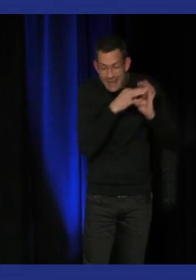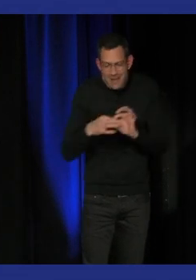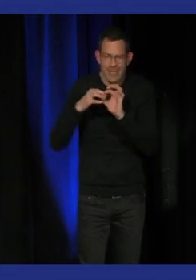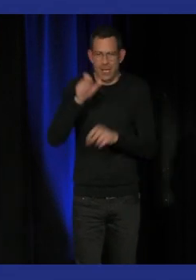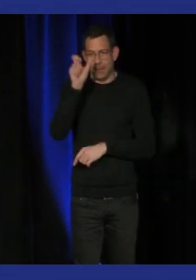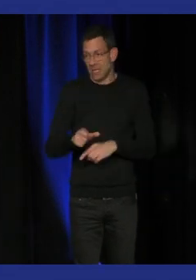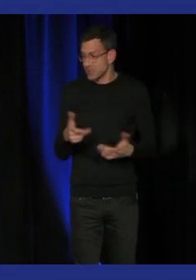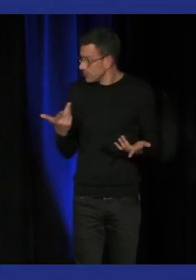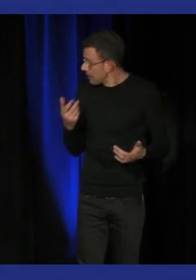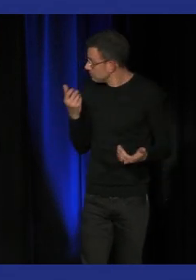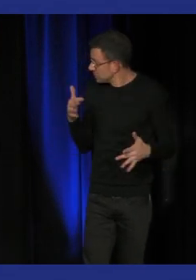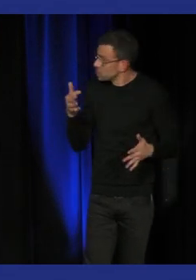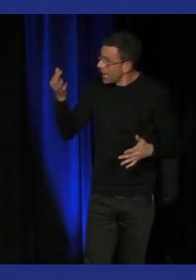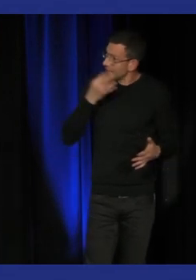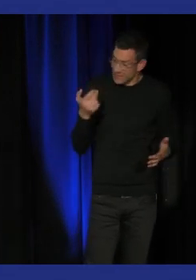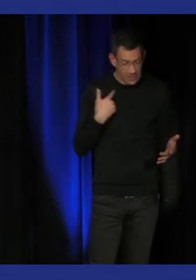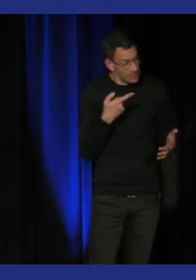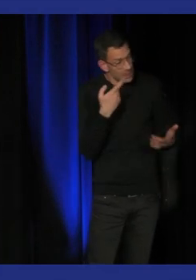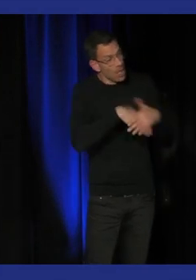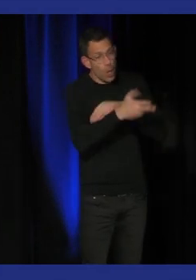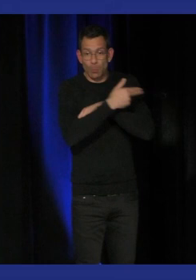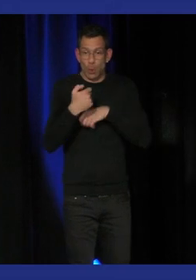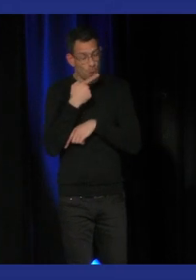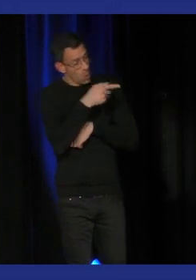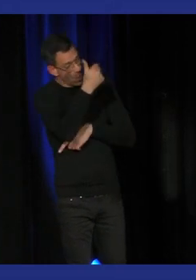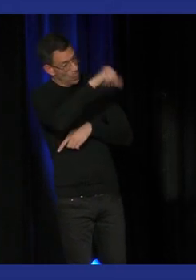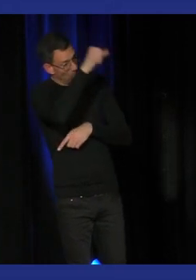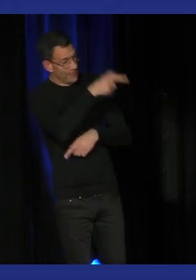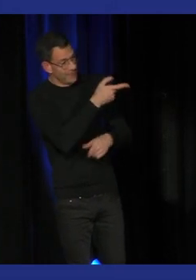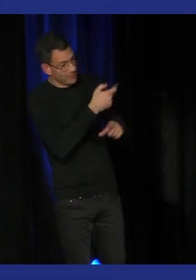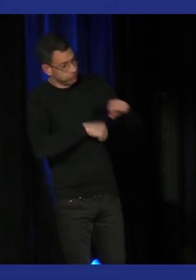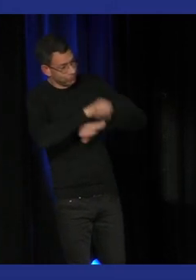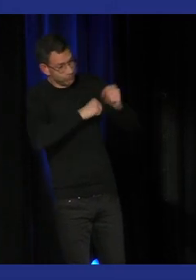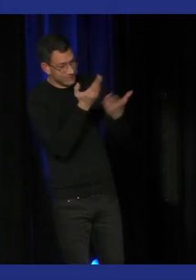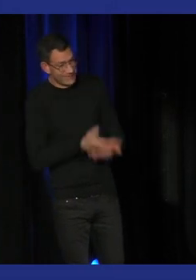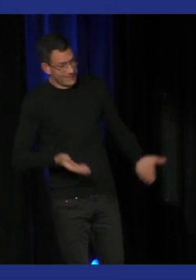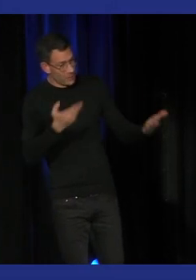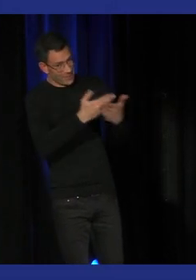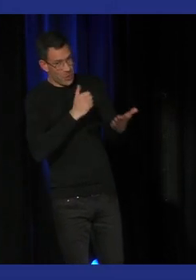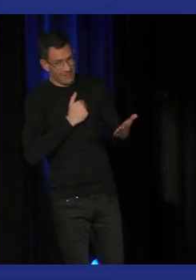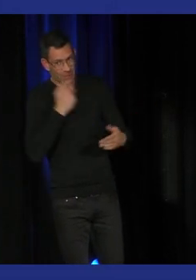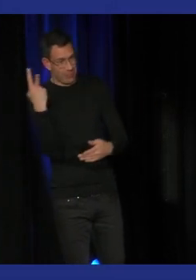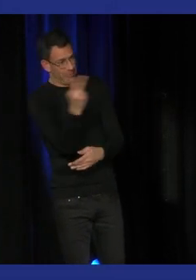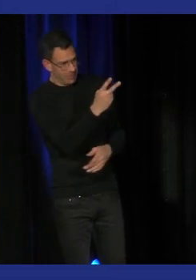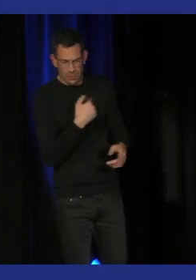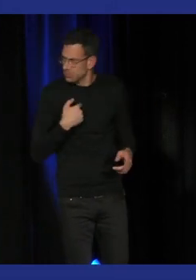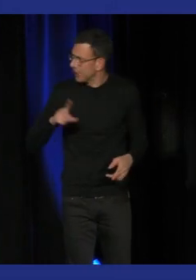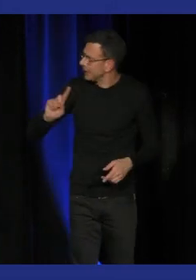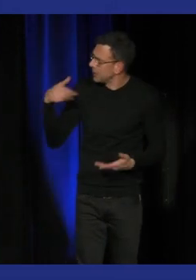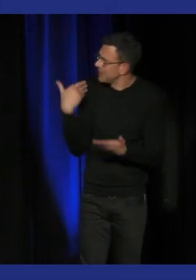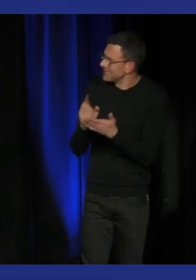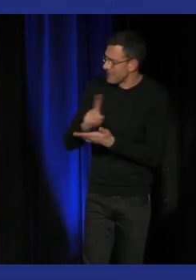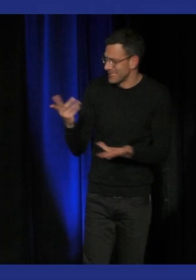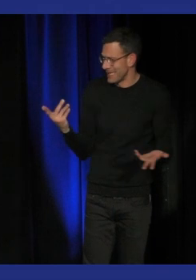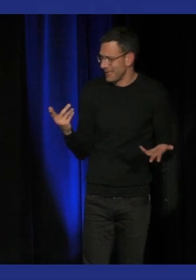dit que je suis la seule personne dans mon bureau qui m'occupe des situations individuelles. Alors, je milite en disant non. Et puis, des fois, ça nous.